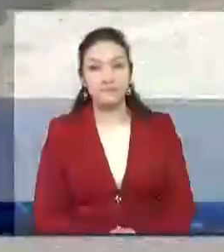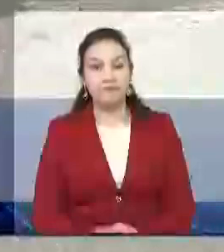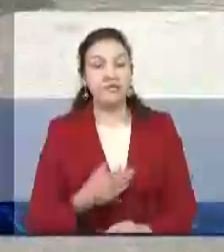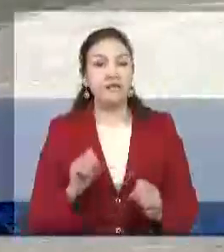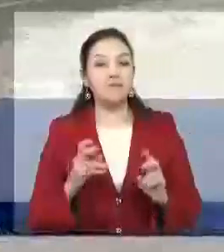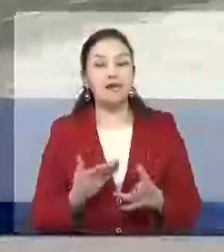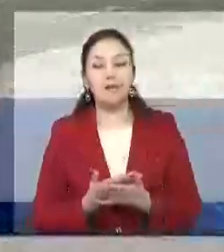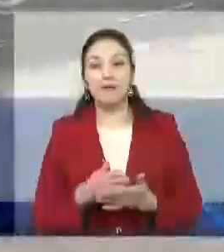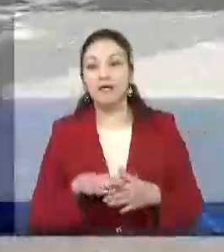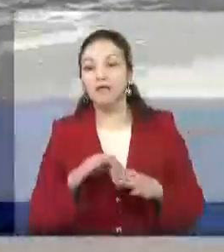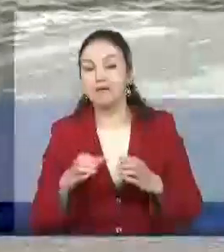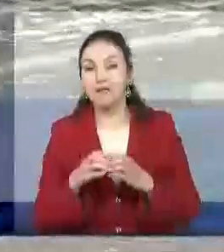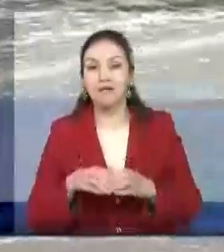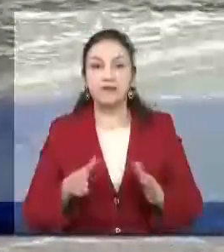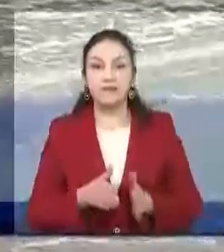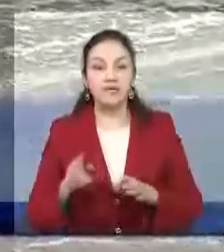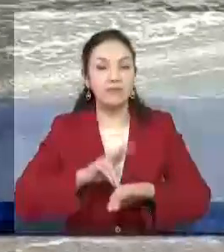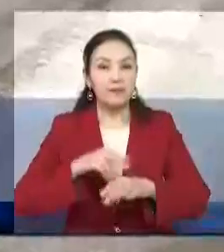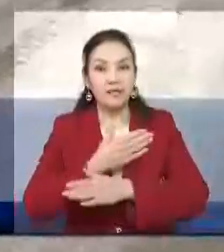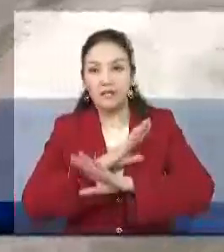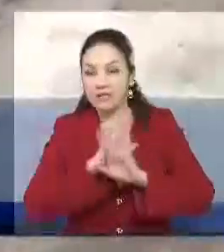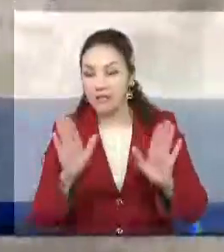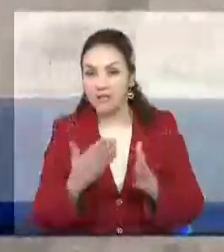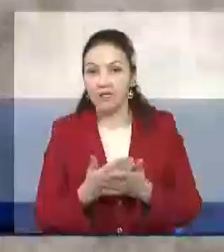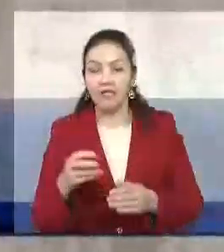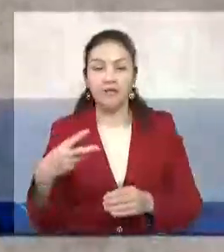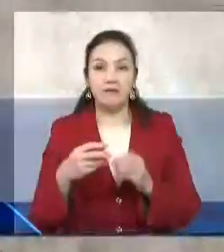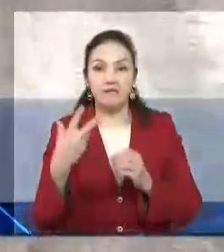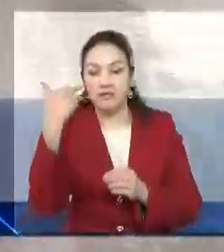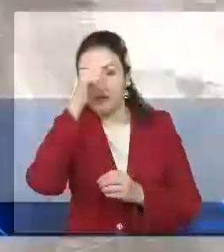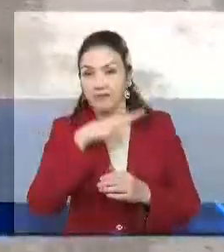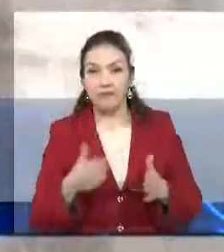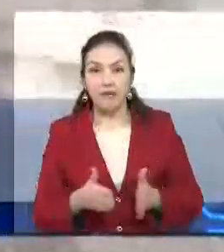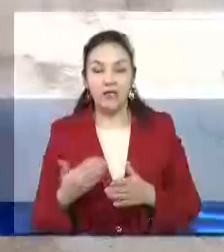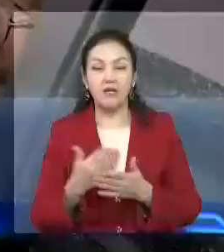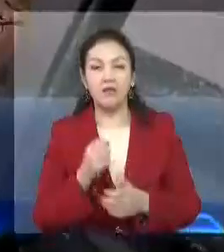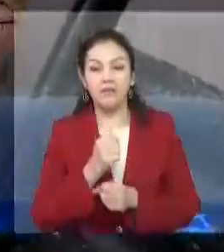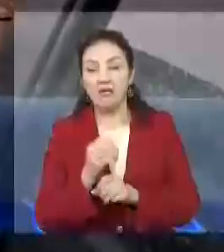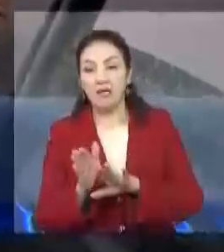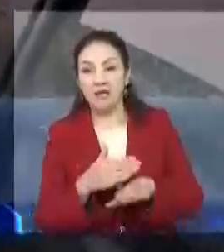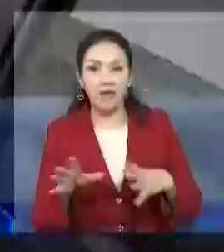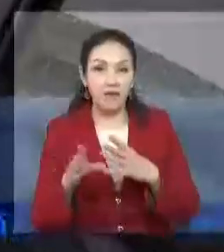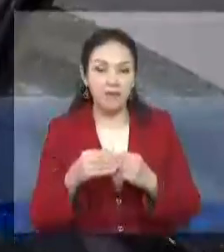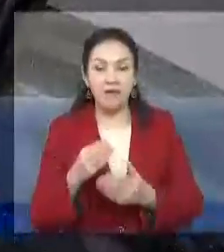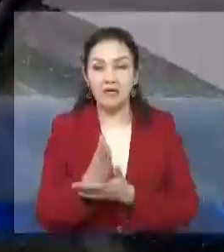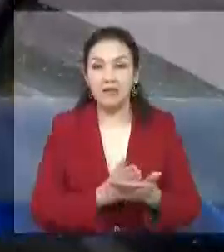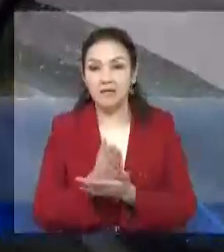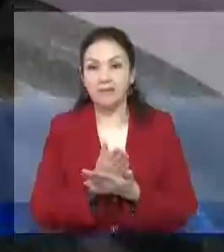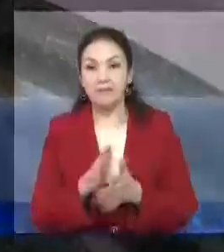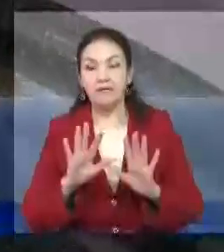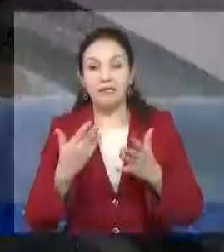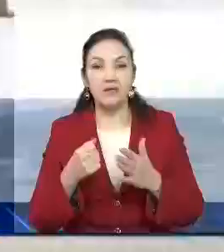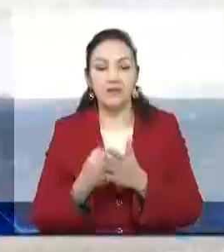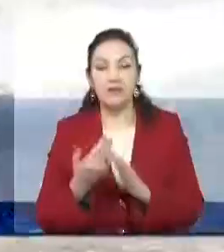Как такового отдельного подразделения дорожной полиции сейчас нет. Еще в 2013 году дорожную полицию упразднили, объединив с патрульной службой. Это